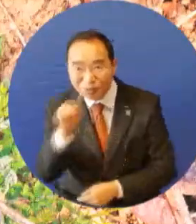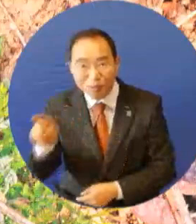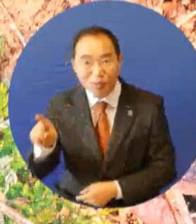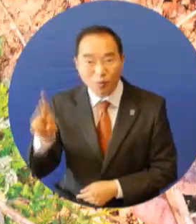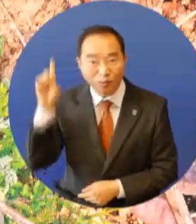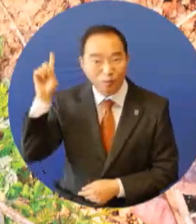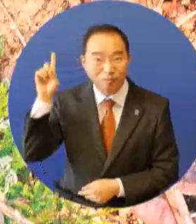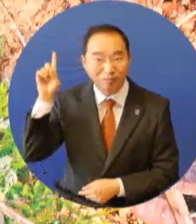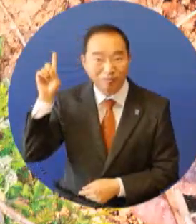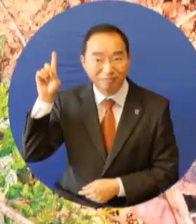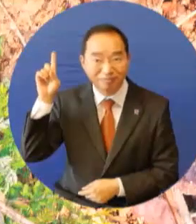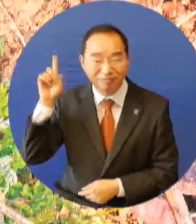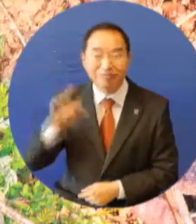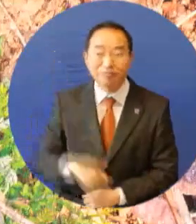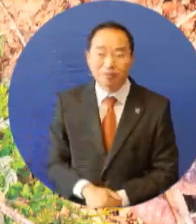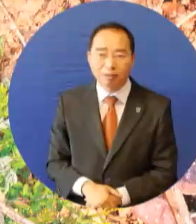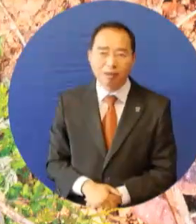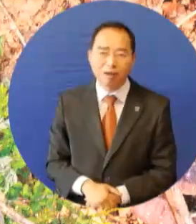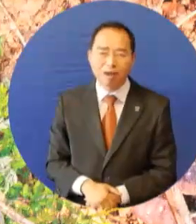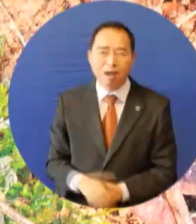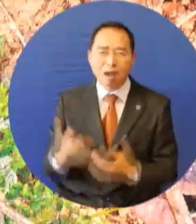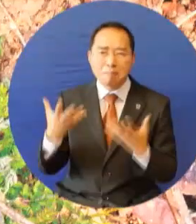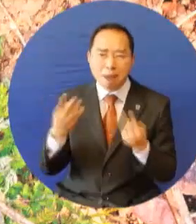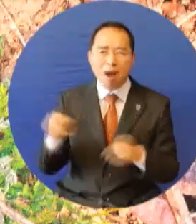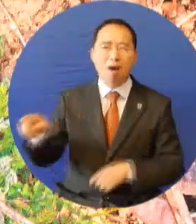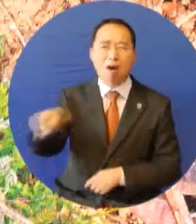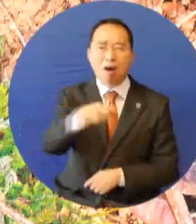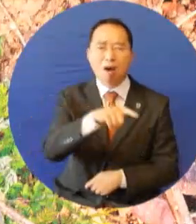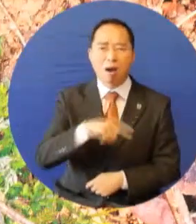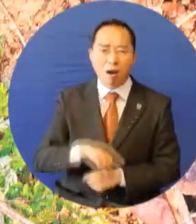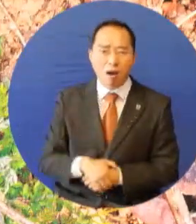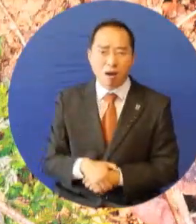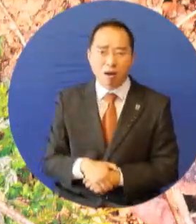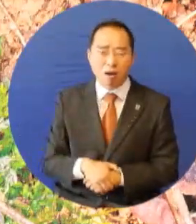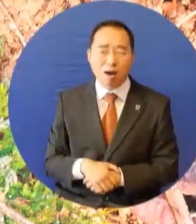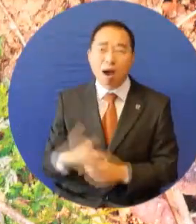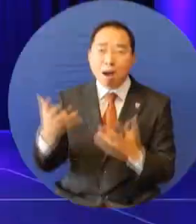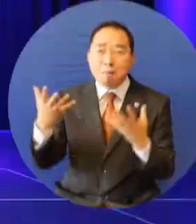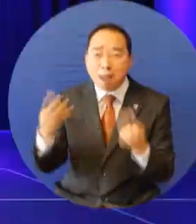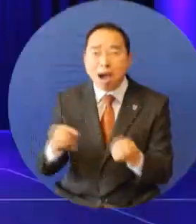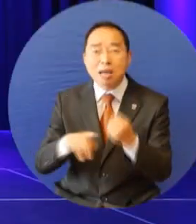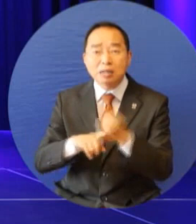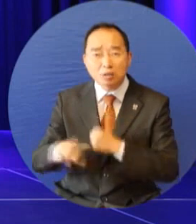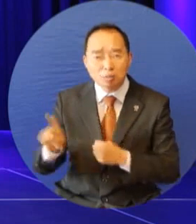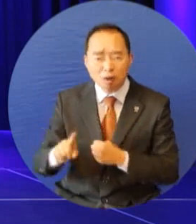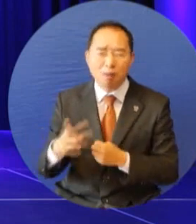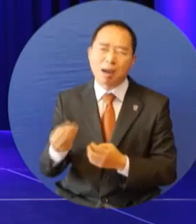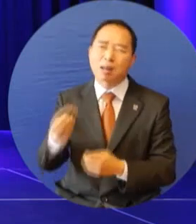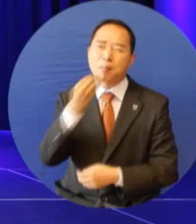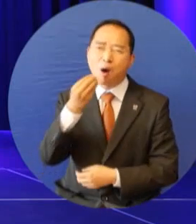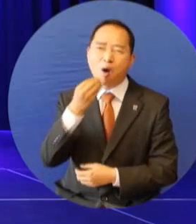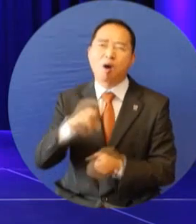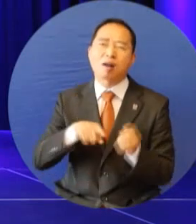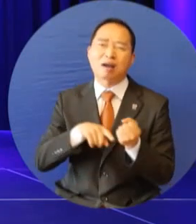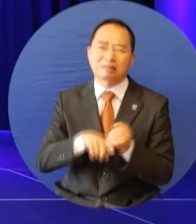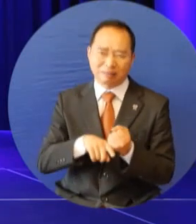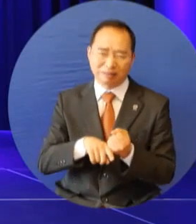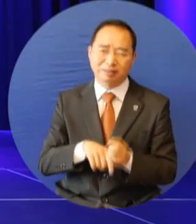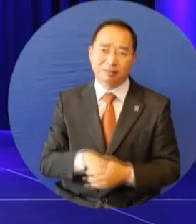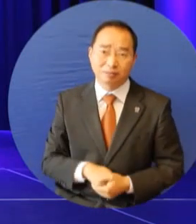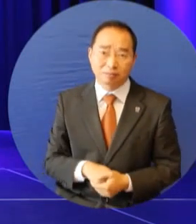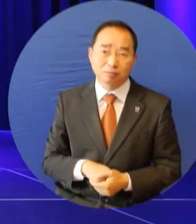되게 강해요. 근데 이 지친 게가 그 생명력이 많고 우리 주변에 많이 나는 것들은 그만큼